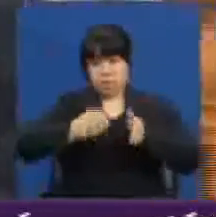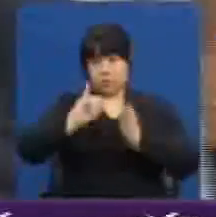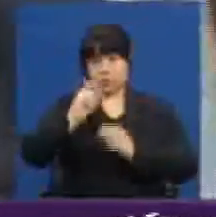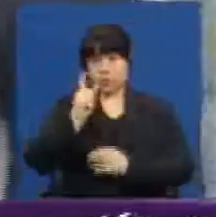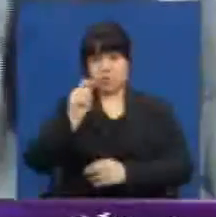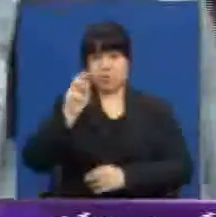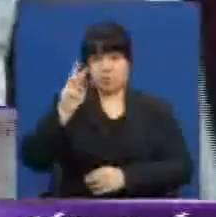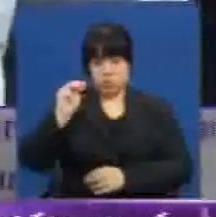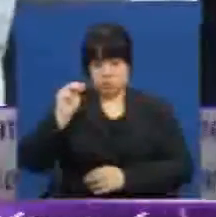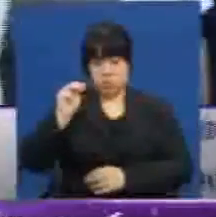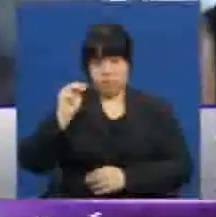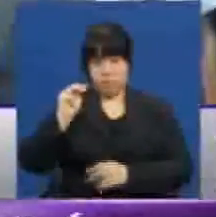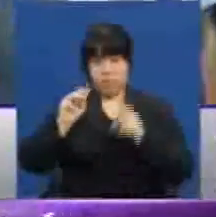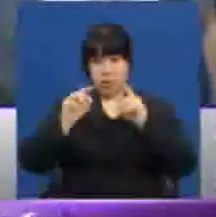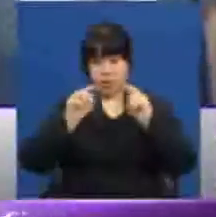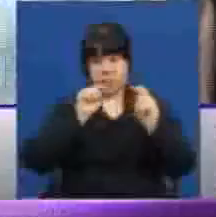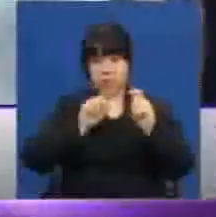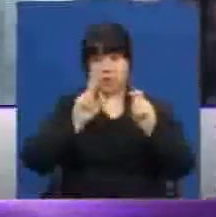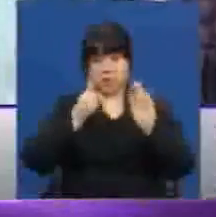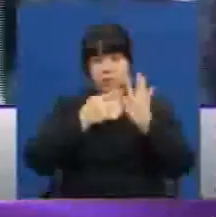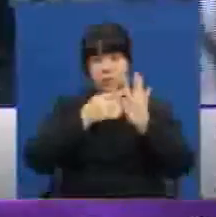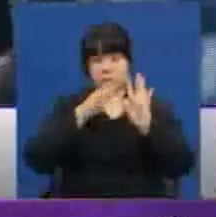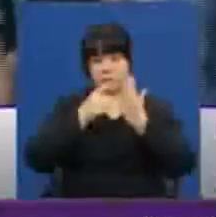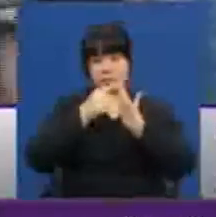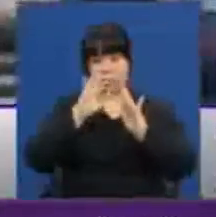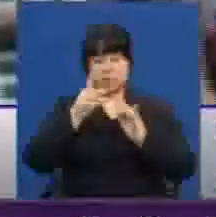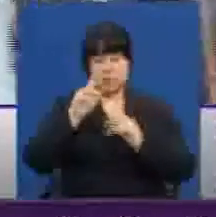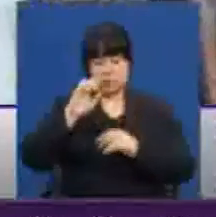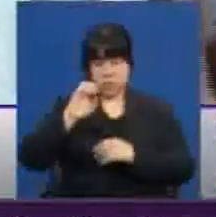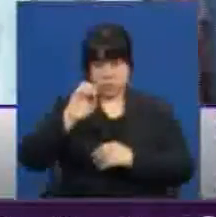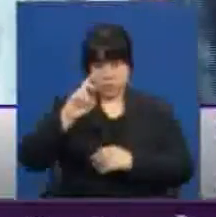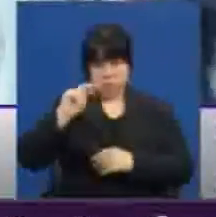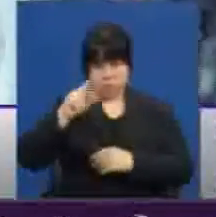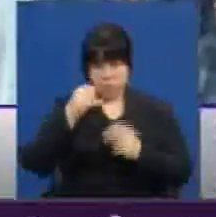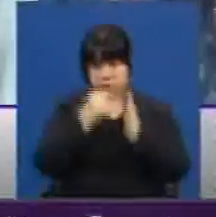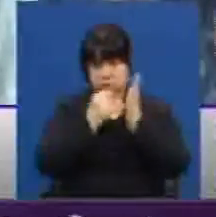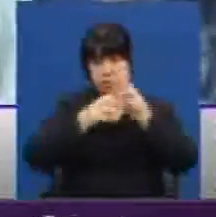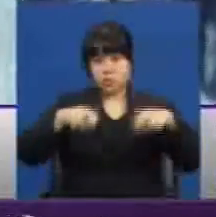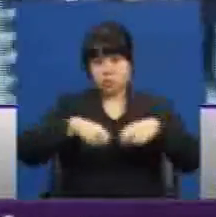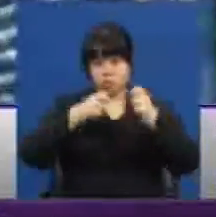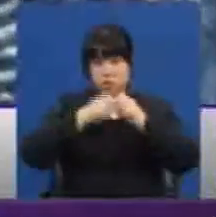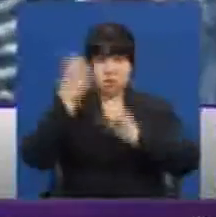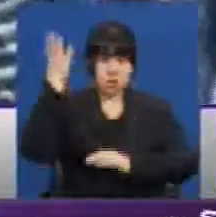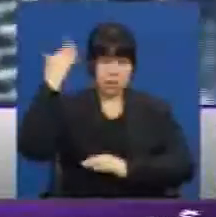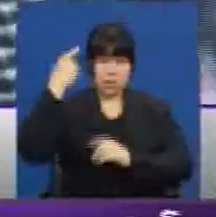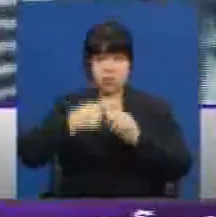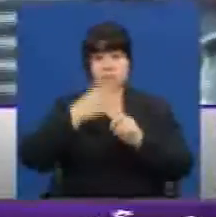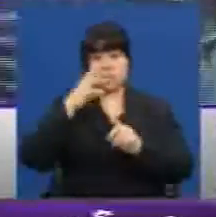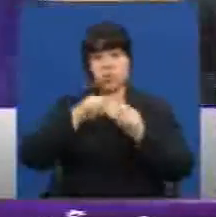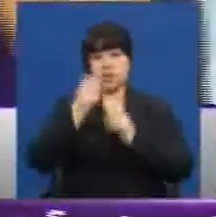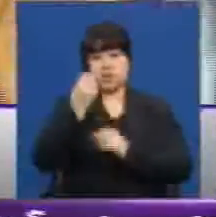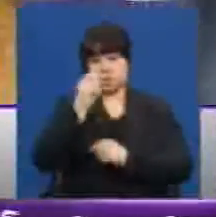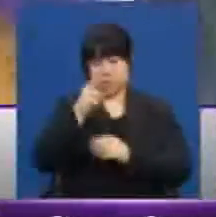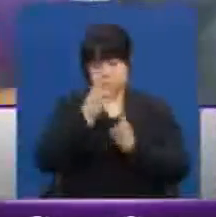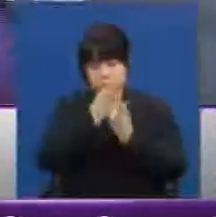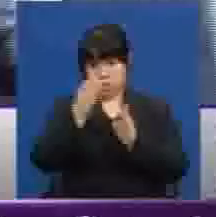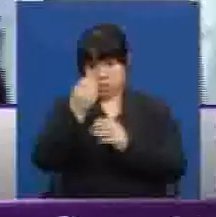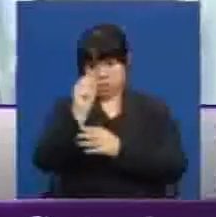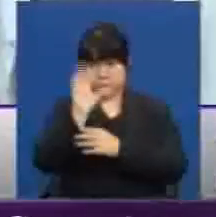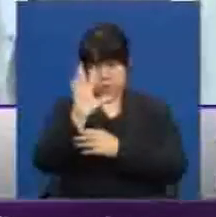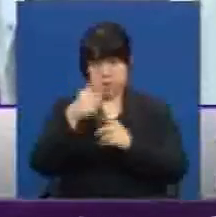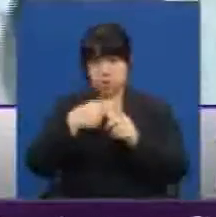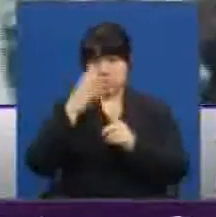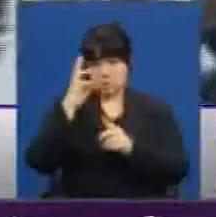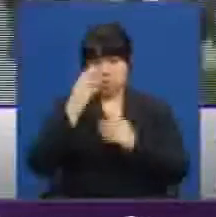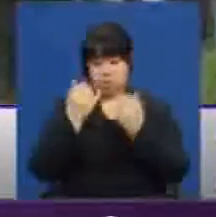โอเสม็ดตำบลอำเภอกาบเชิงจังหวัดสุรินทร์จากเดิมตั้งแต่วันที่ 12มิถุนายนถึง 15มิถุนายน